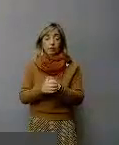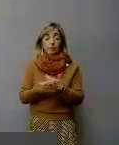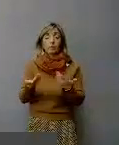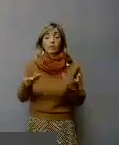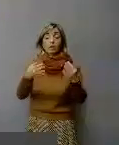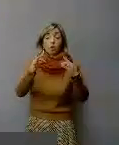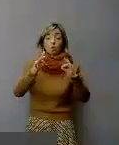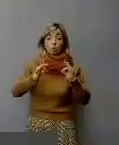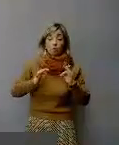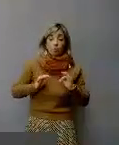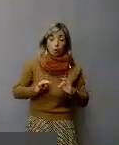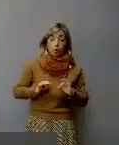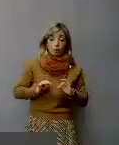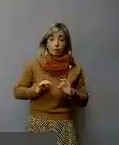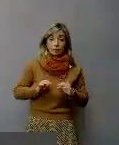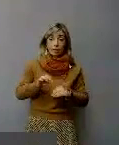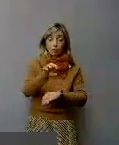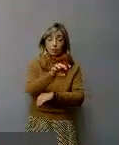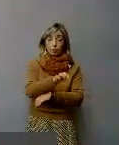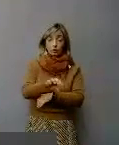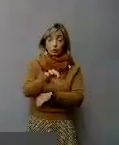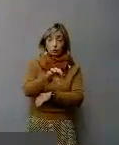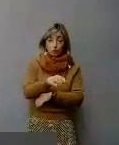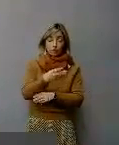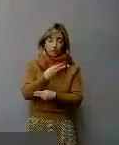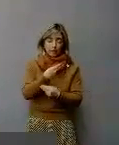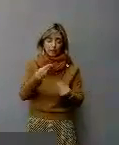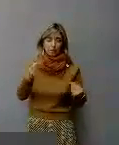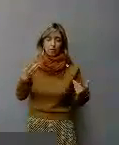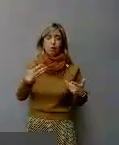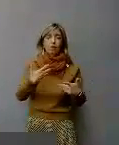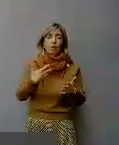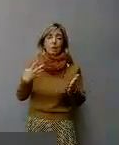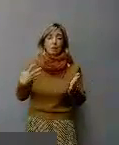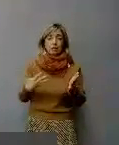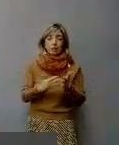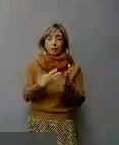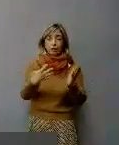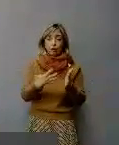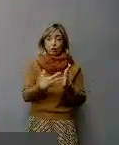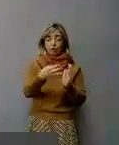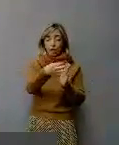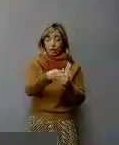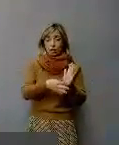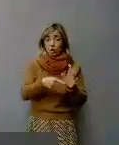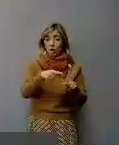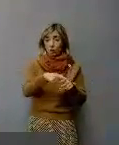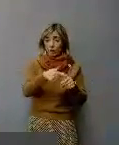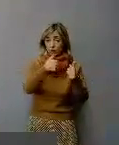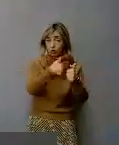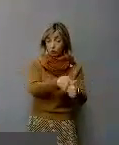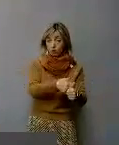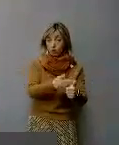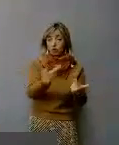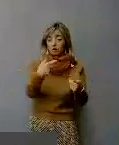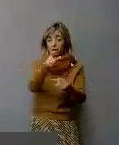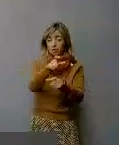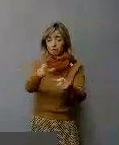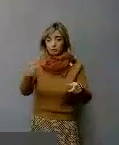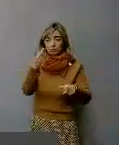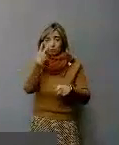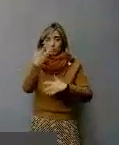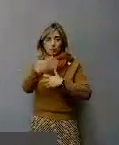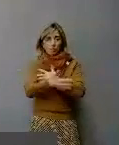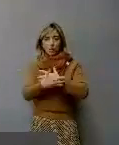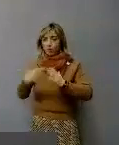polizia municipale si sono trovati molto spesso in difficoltà nell'applicare questo regolamento ea sanzionare persone estremamente povere